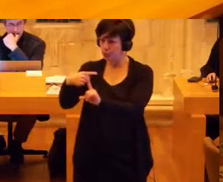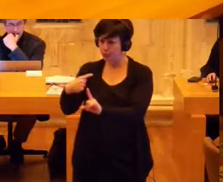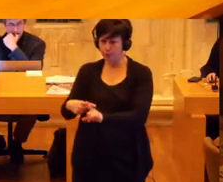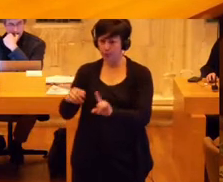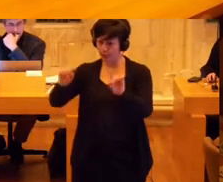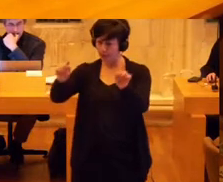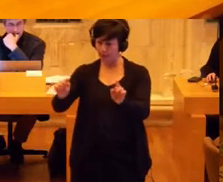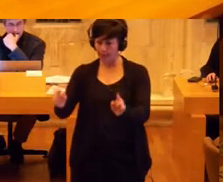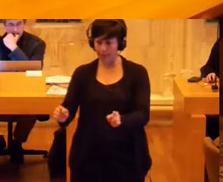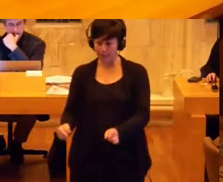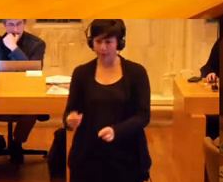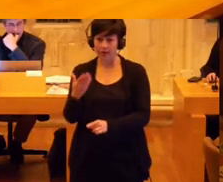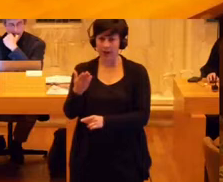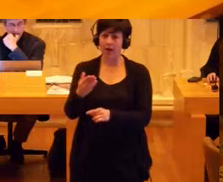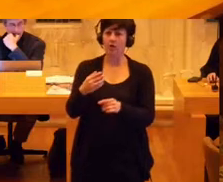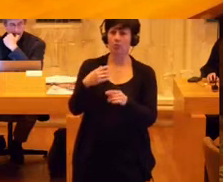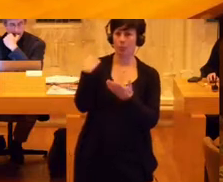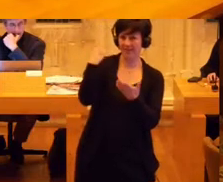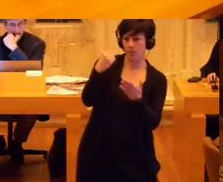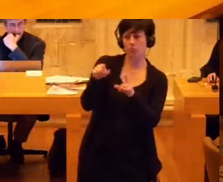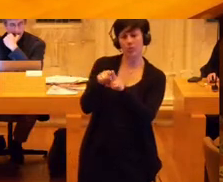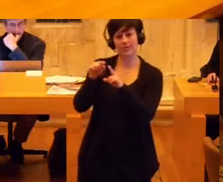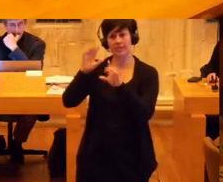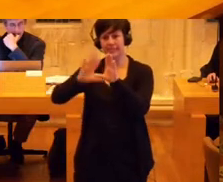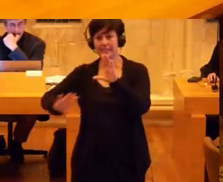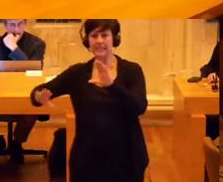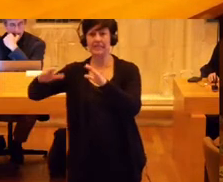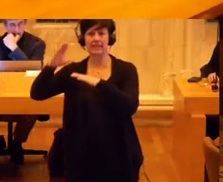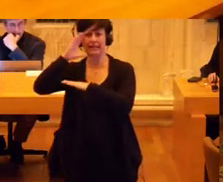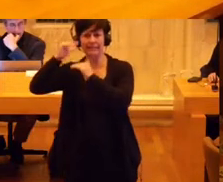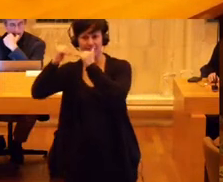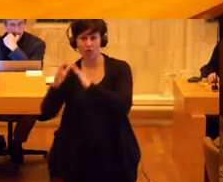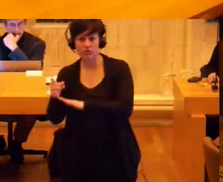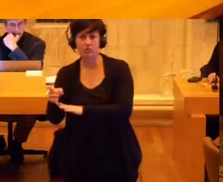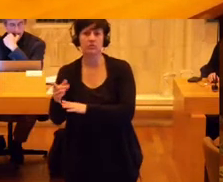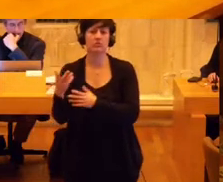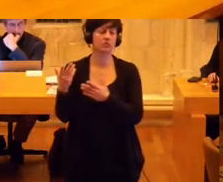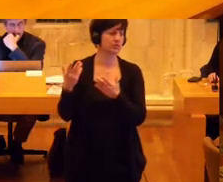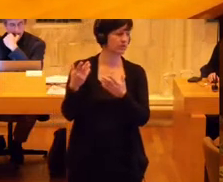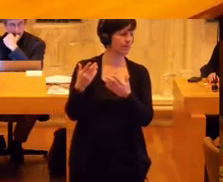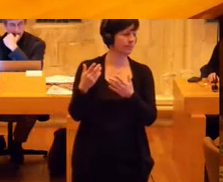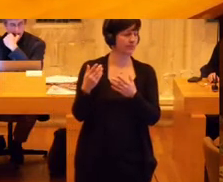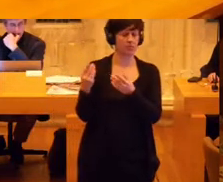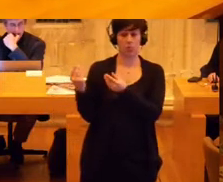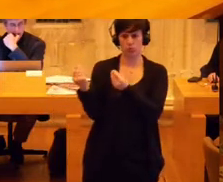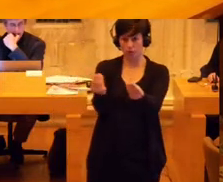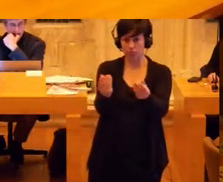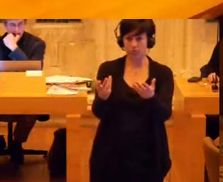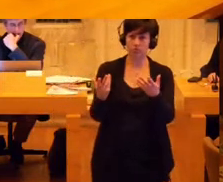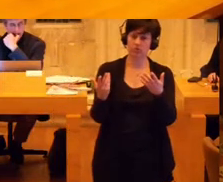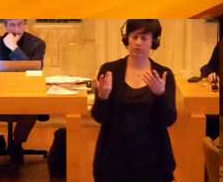les zones résidentielles, donc ça veut dire qu'on vient mieux encadrer, peut-être aussi pour plus de lisibilité,